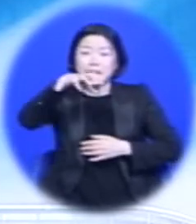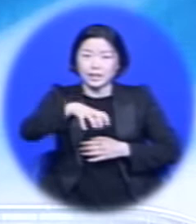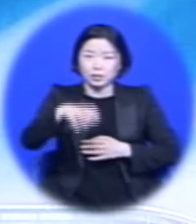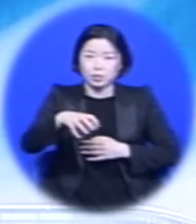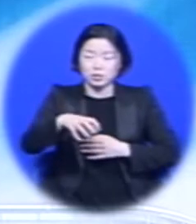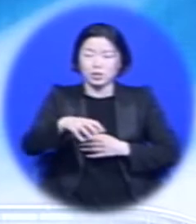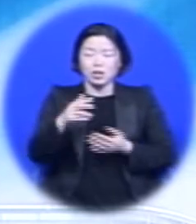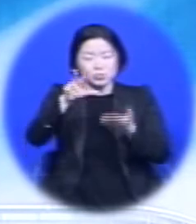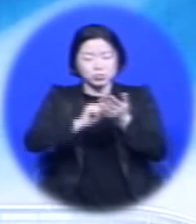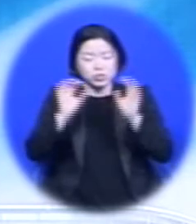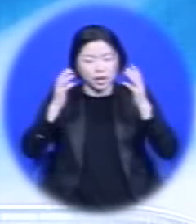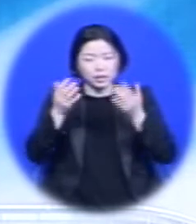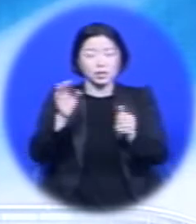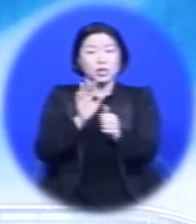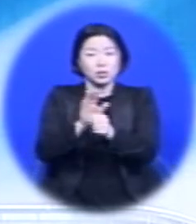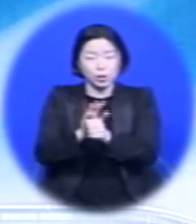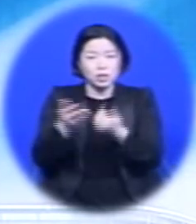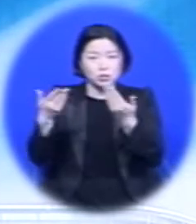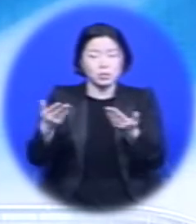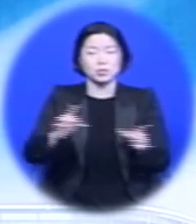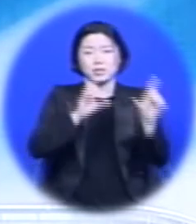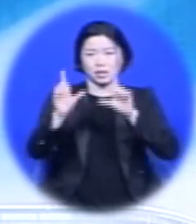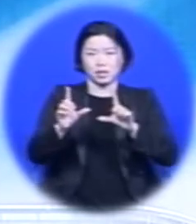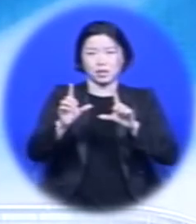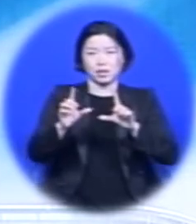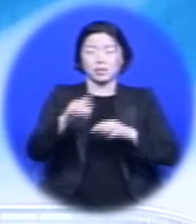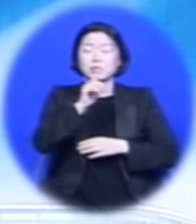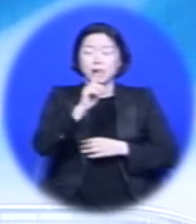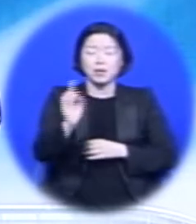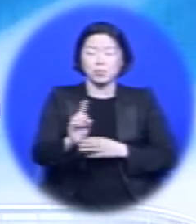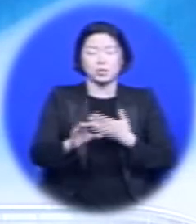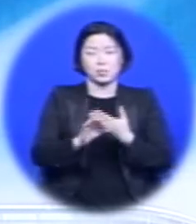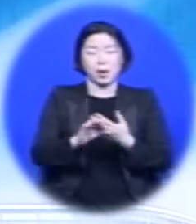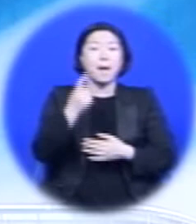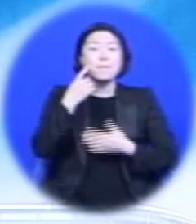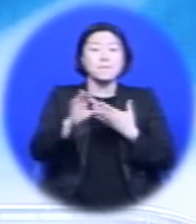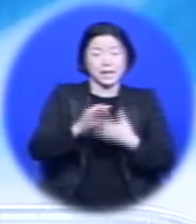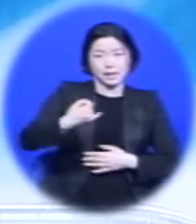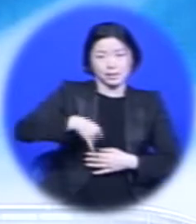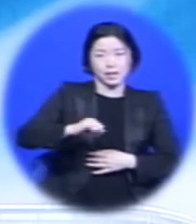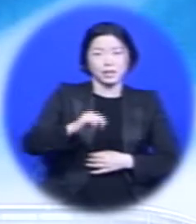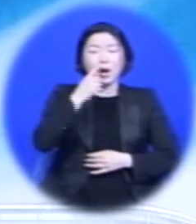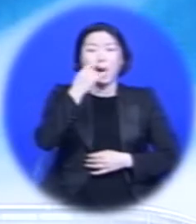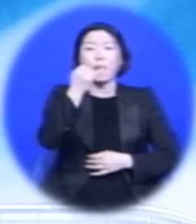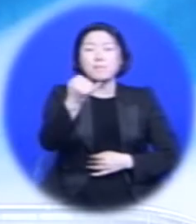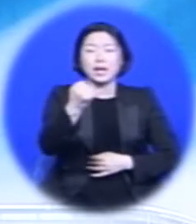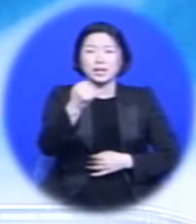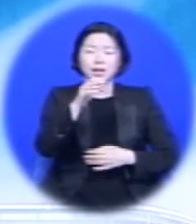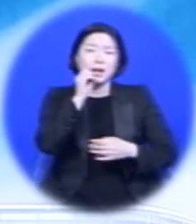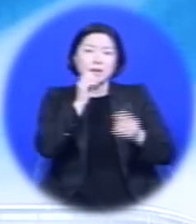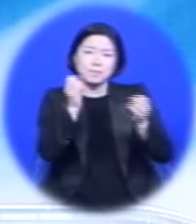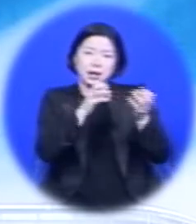그분이 이런 참 세계들을 이야기를 했습니다. 만약에 딸이 엄마에게 이야기하고 싶은 게